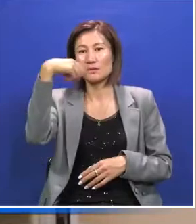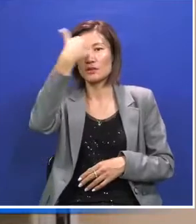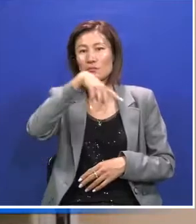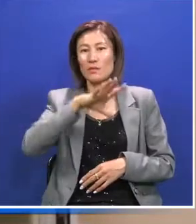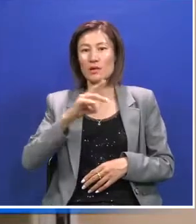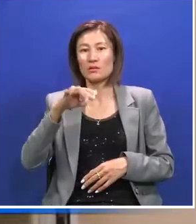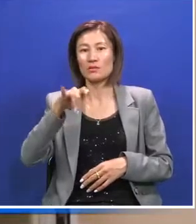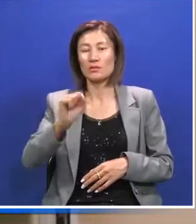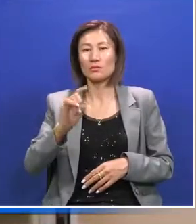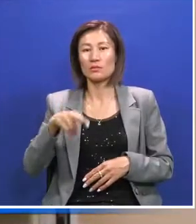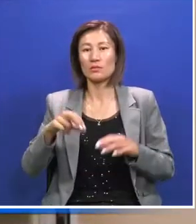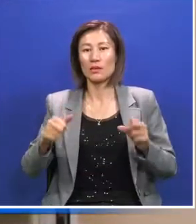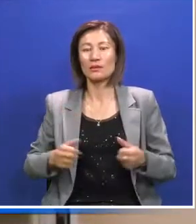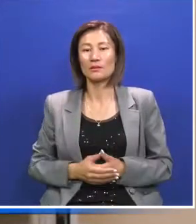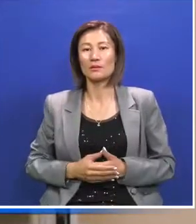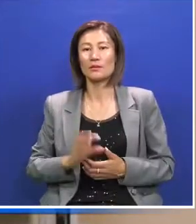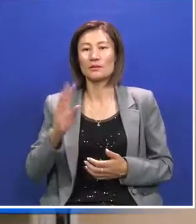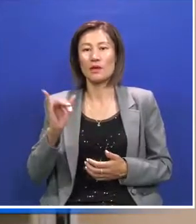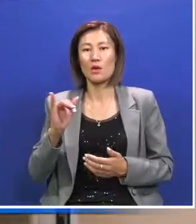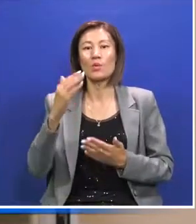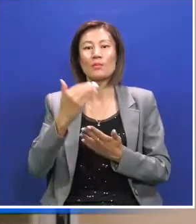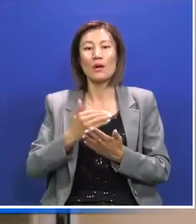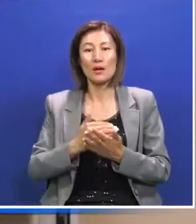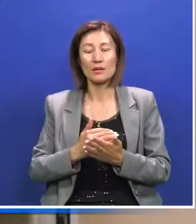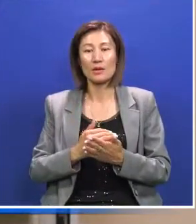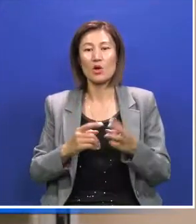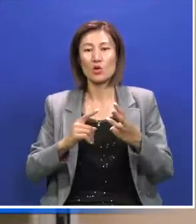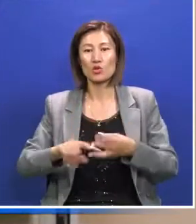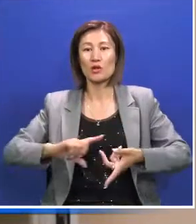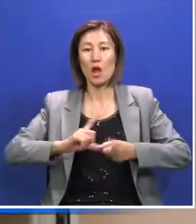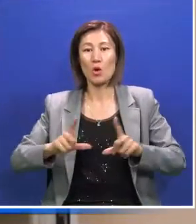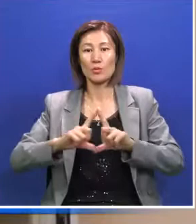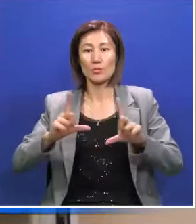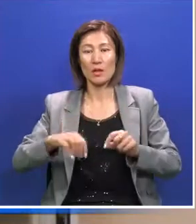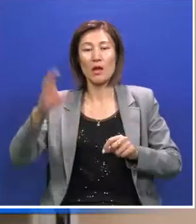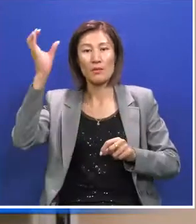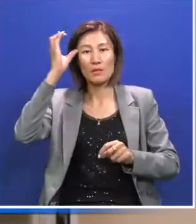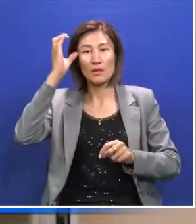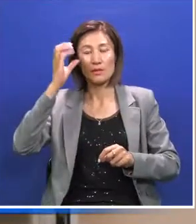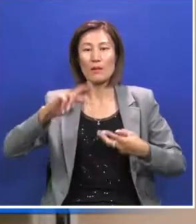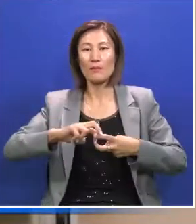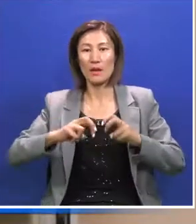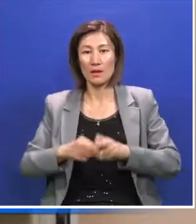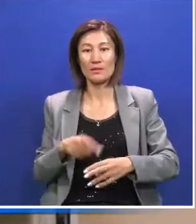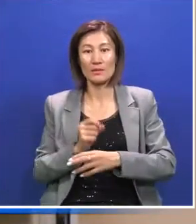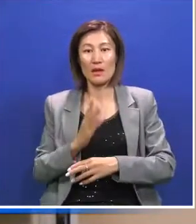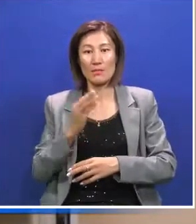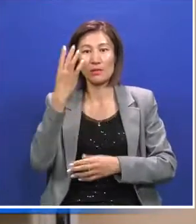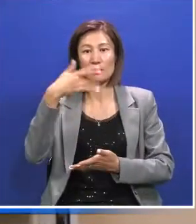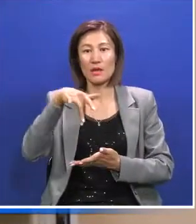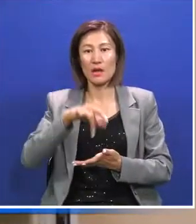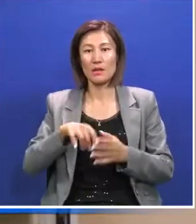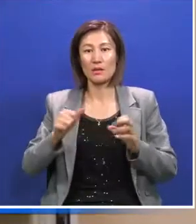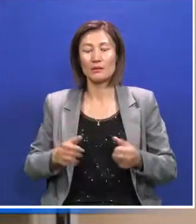Отан партиясының сайлау алды бағдарламасында үш ауысымды мектепте проблемасы жою мәселе қойылған болатын. Дәл қазіргі кезде Шымкент